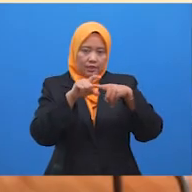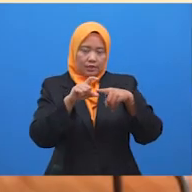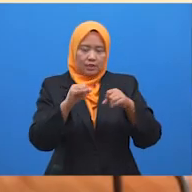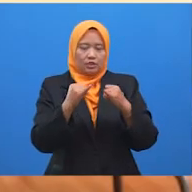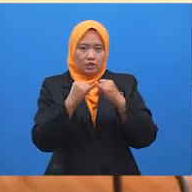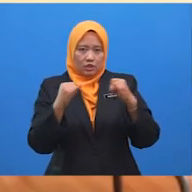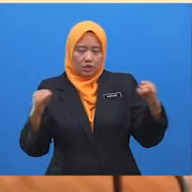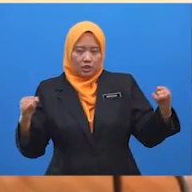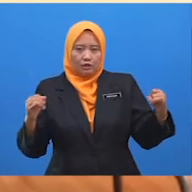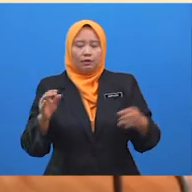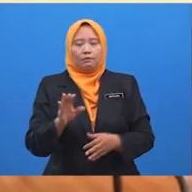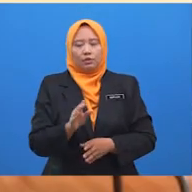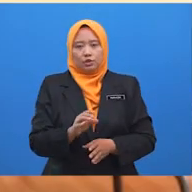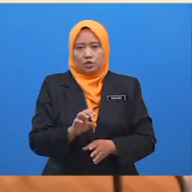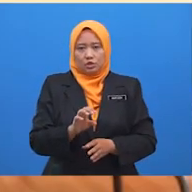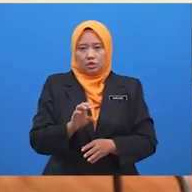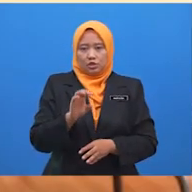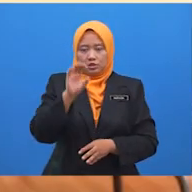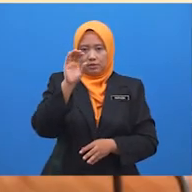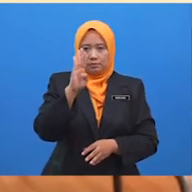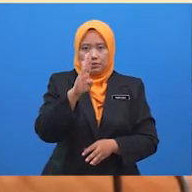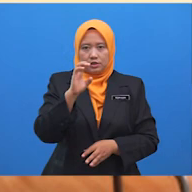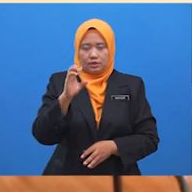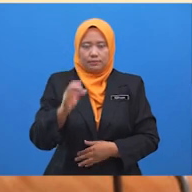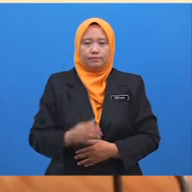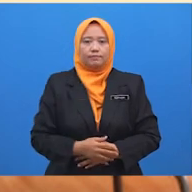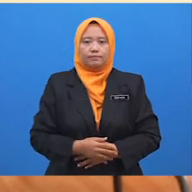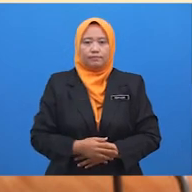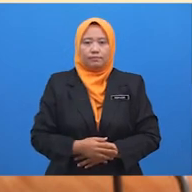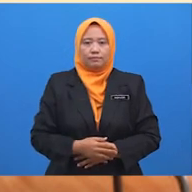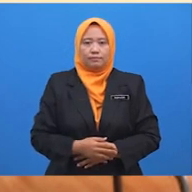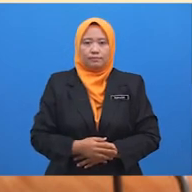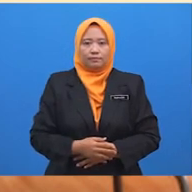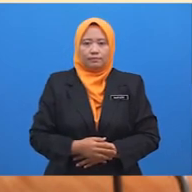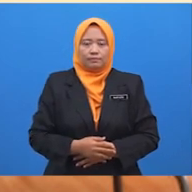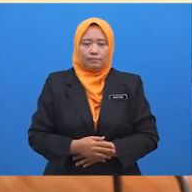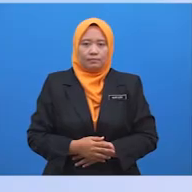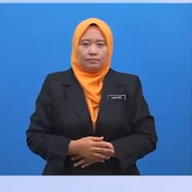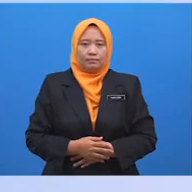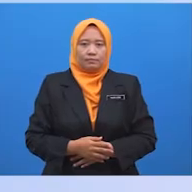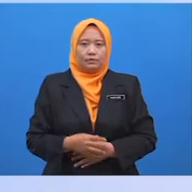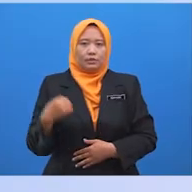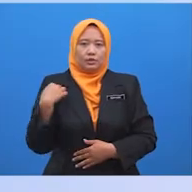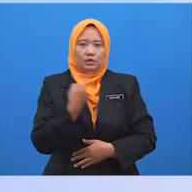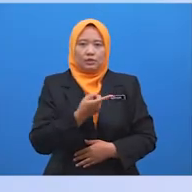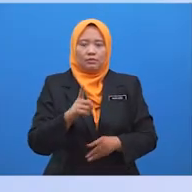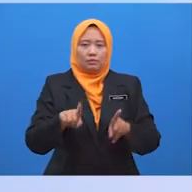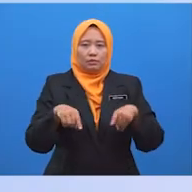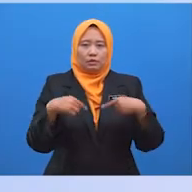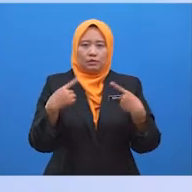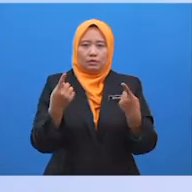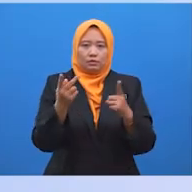Baiklah murid-murid, mari kita pelajari dengan lebih mendalam lagi berkaitan dengan kecerunan